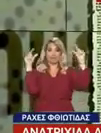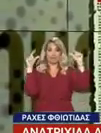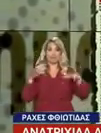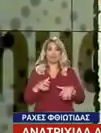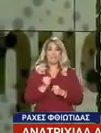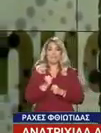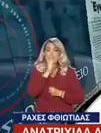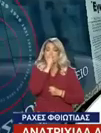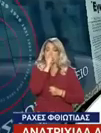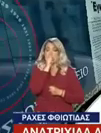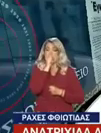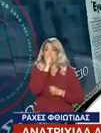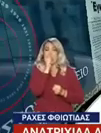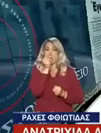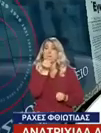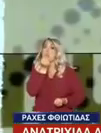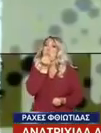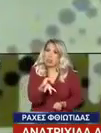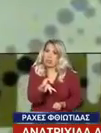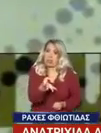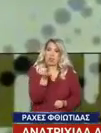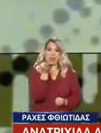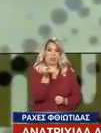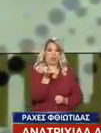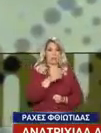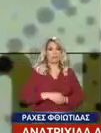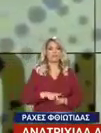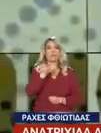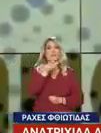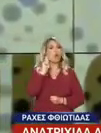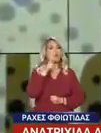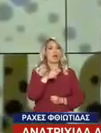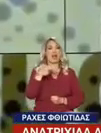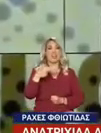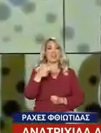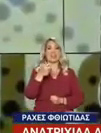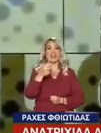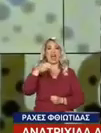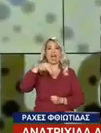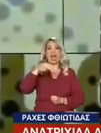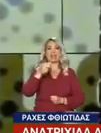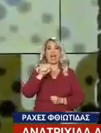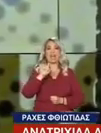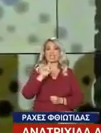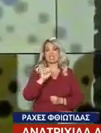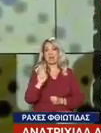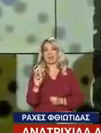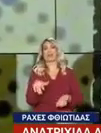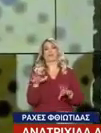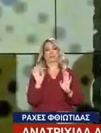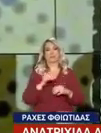τότε 22χρονος ψαράς Θανάσης. Δεν λέμε το επιθετό του για ευνόητους λόγους. Ο άνδρας που βλέπετε,